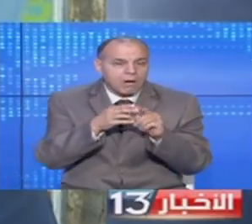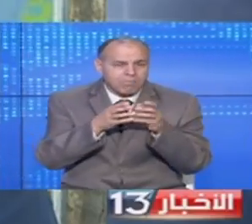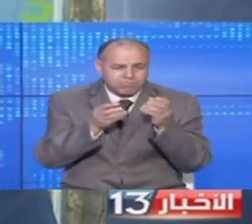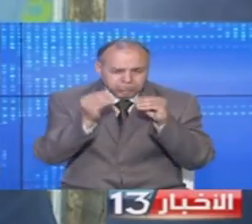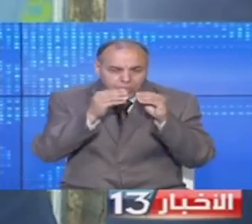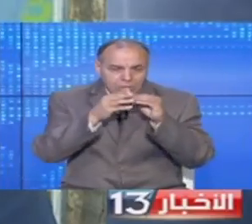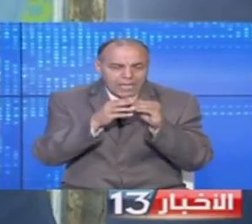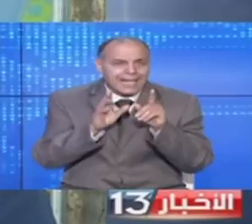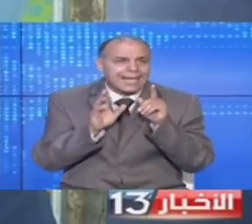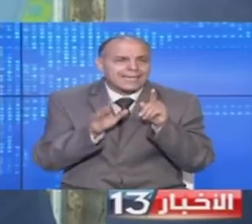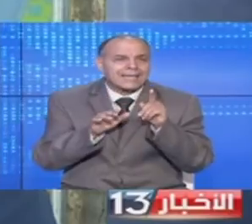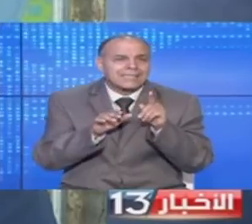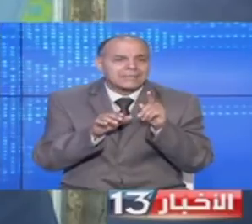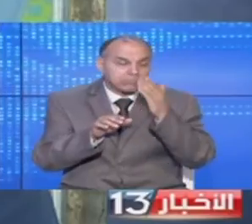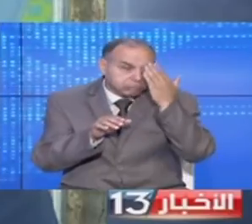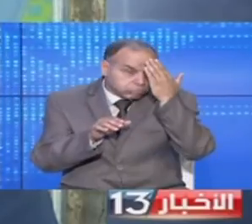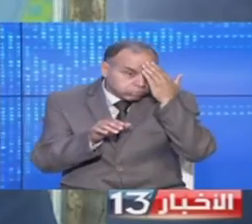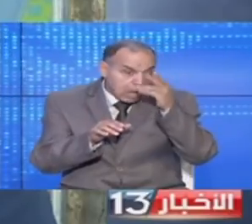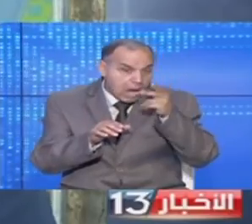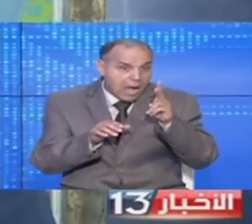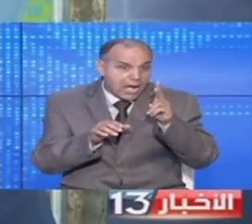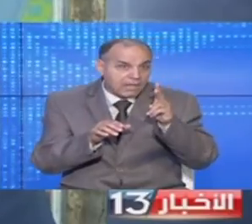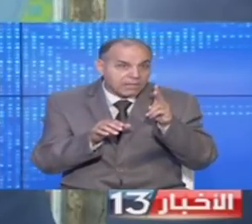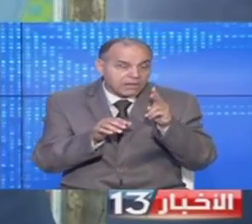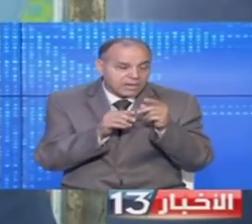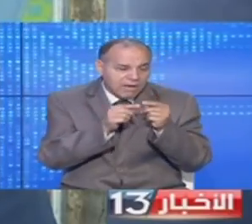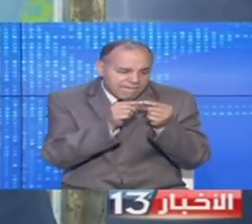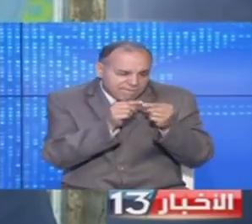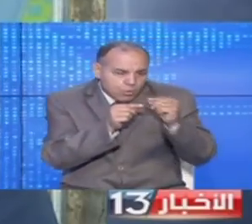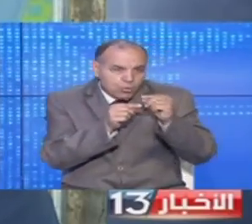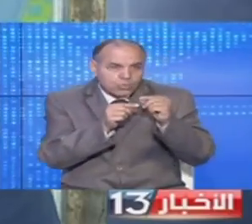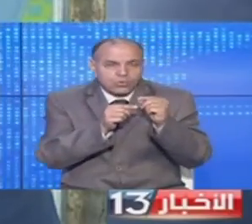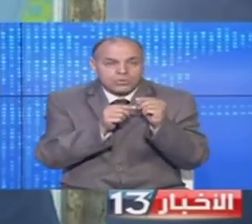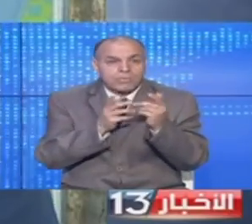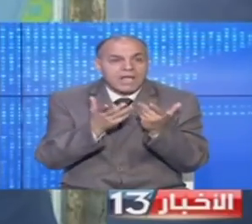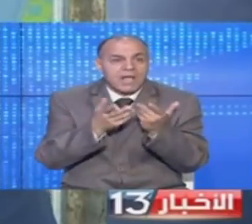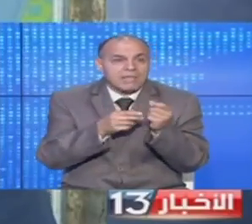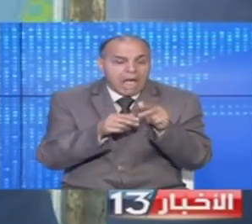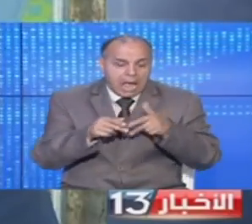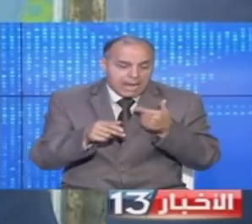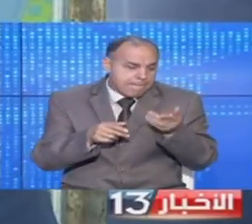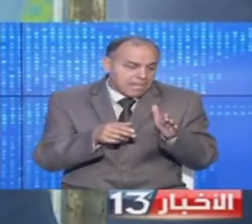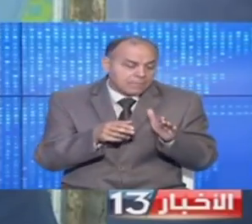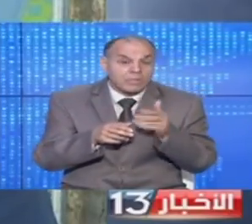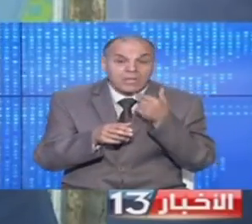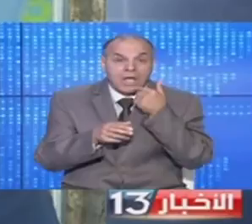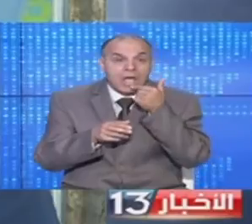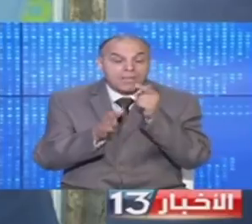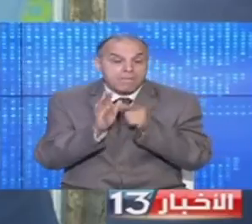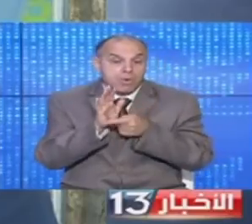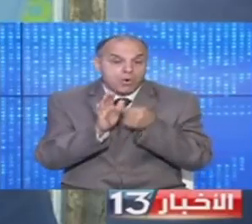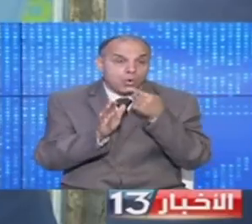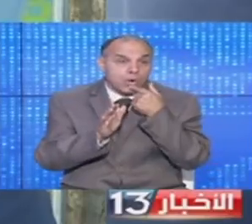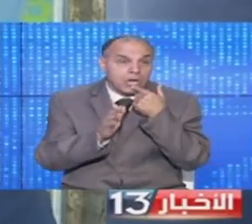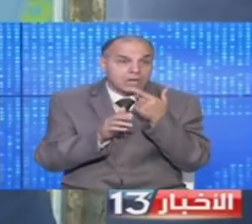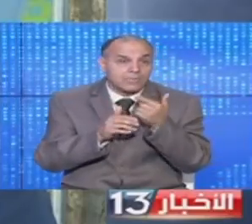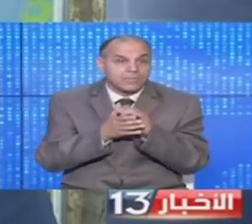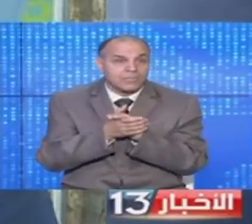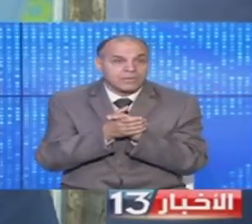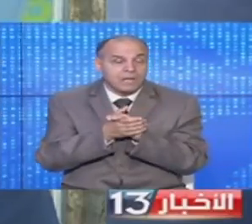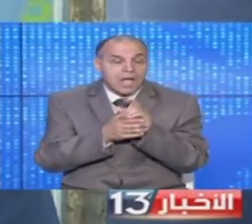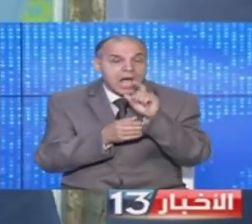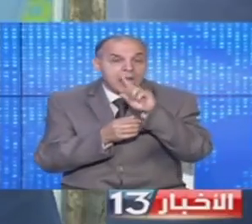هذا كان خلينا نتعرف على شظايا فيروس بدون ان يكون الفيروس هيك عليه من الاول كنا ناخذها اللي